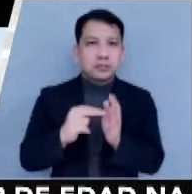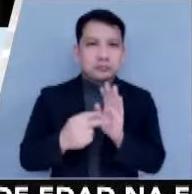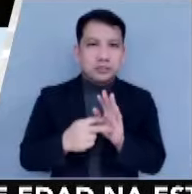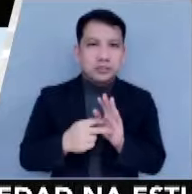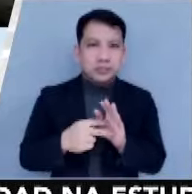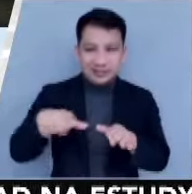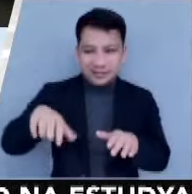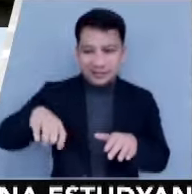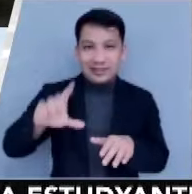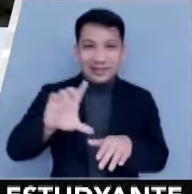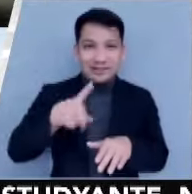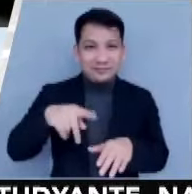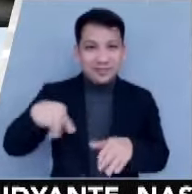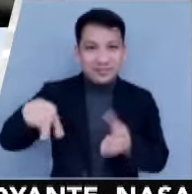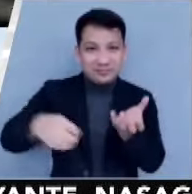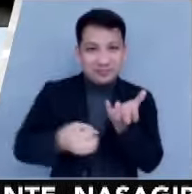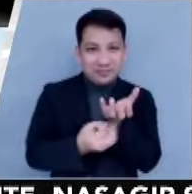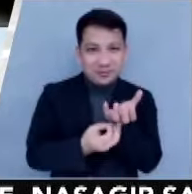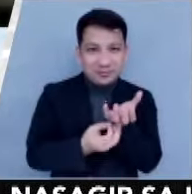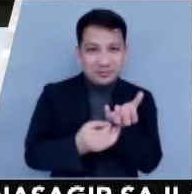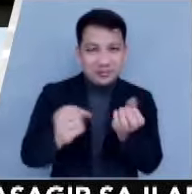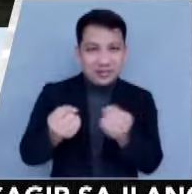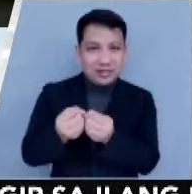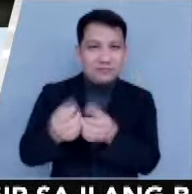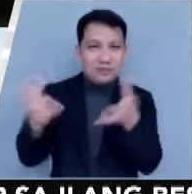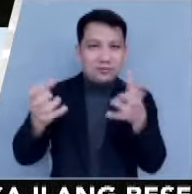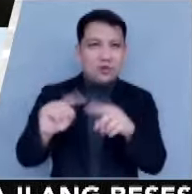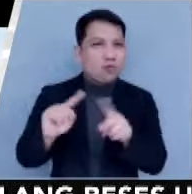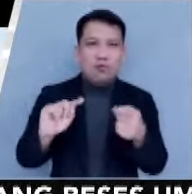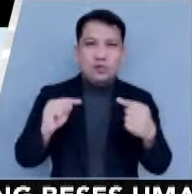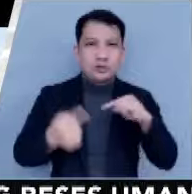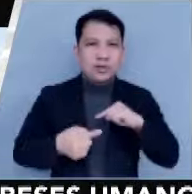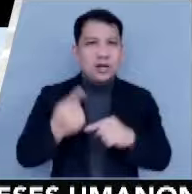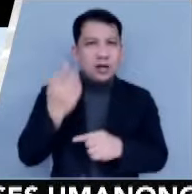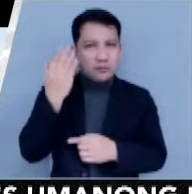LPG ang sumabog. Walang napaulat na nasaktan pero may mga